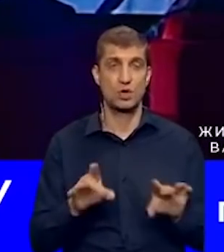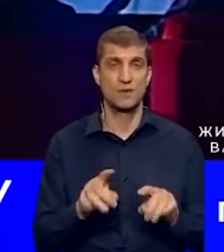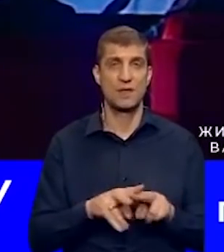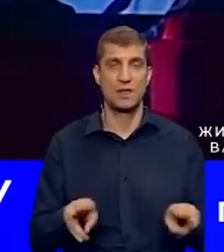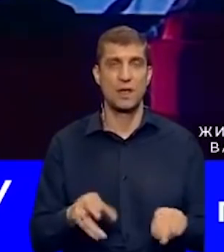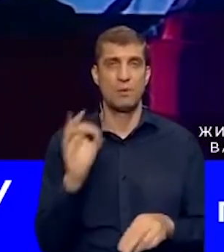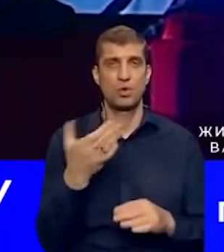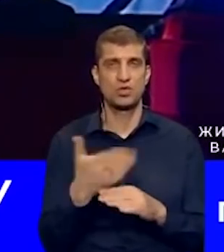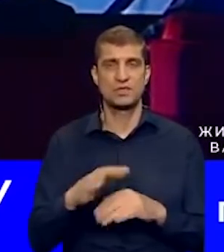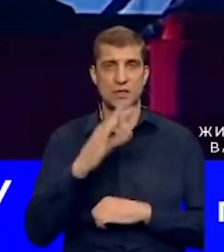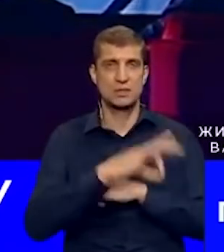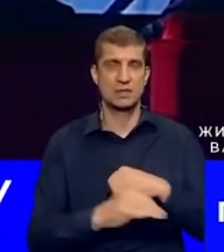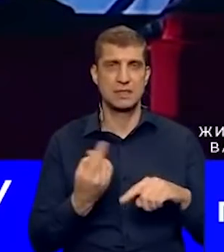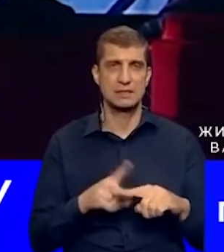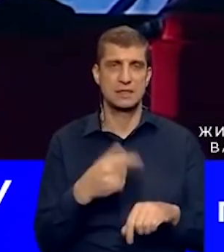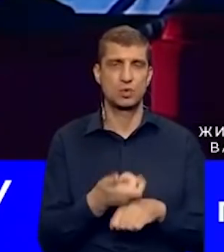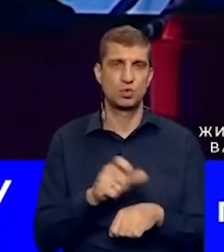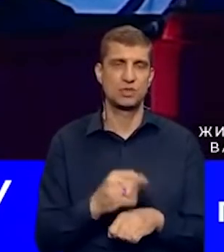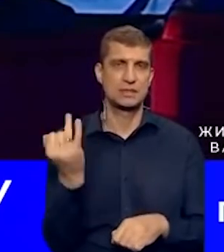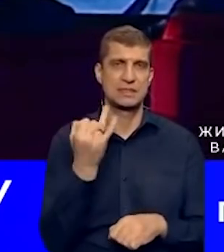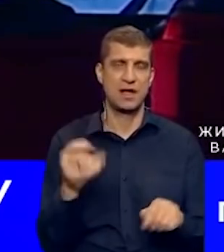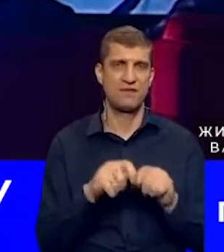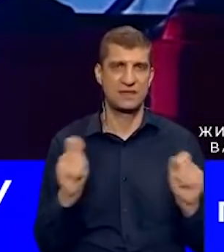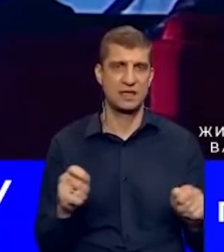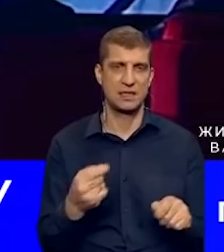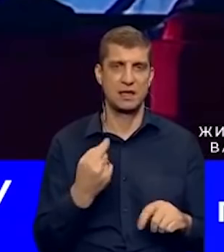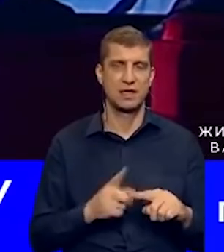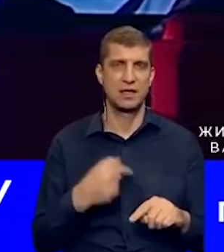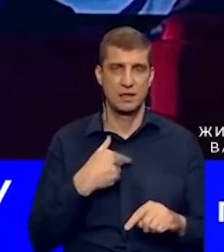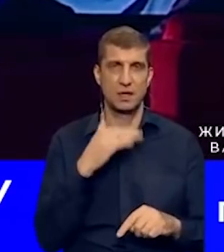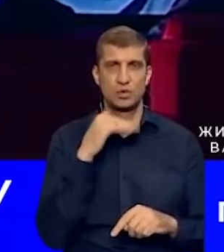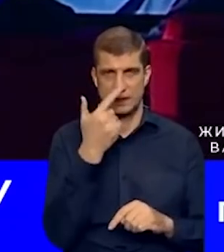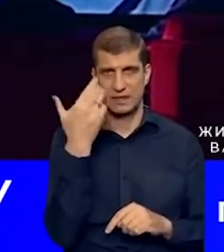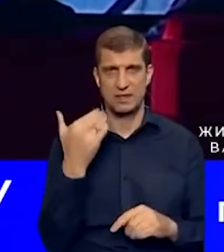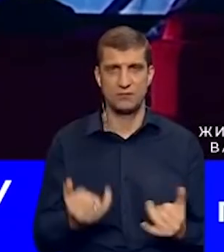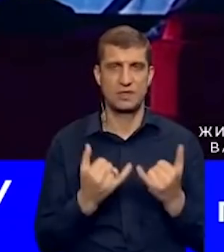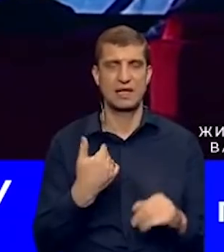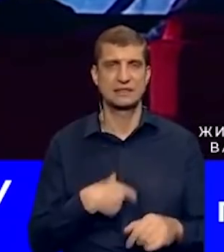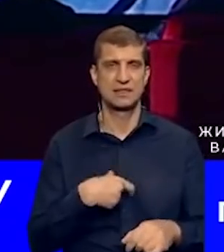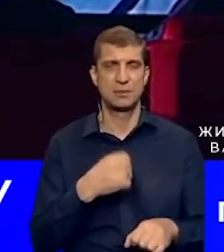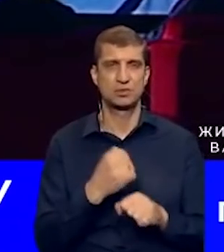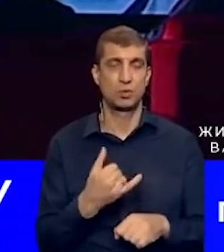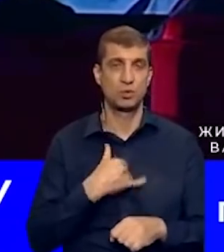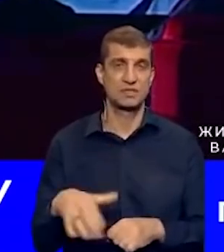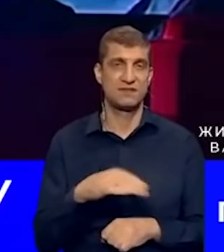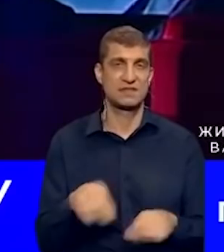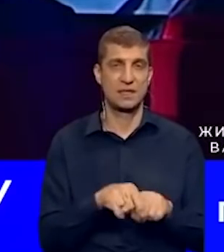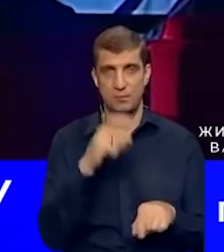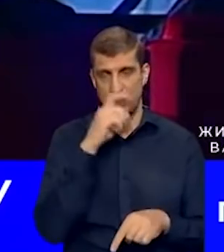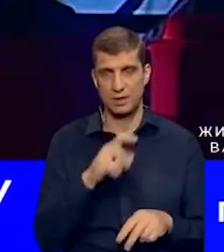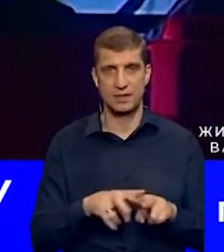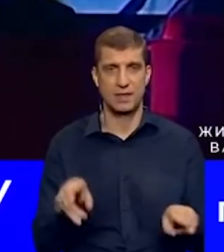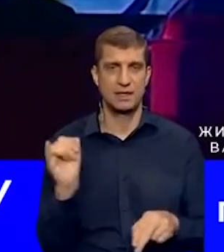частину Заходу. І це дуже цікаве відкриття, яке я досить недавно для себе зробив, що у нас все так погано, як